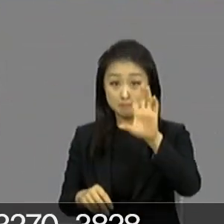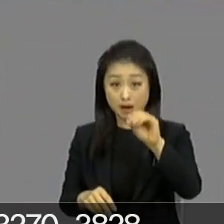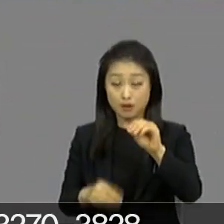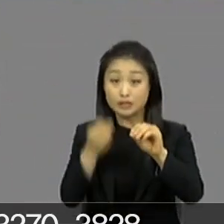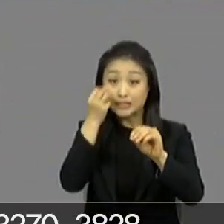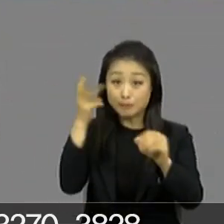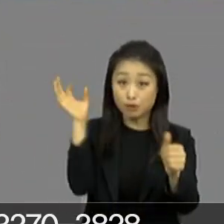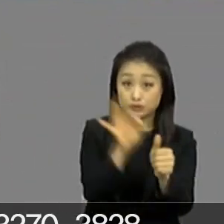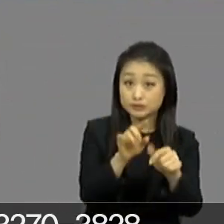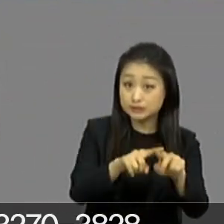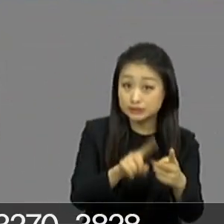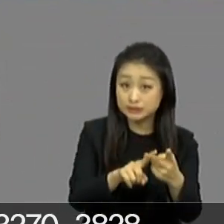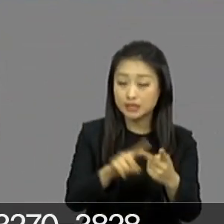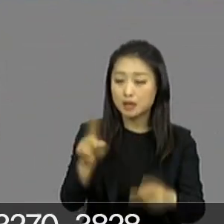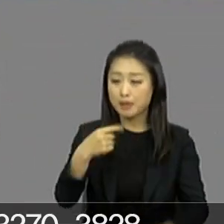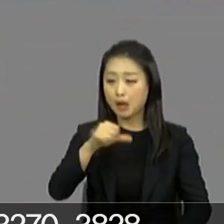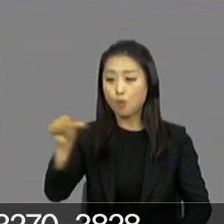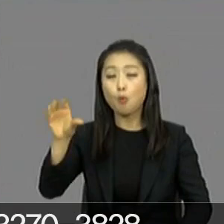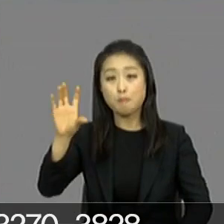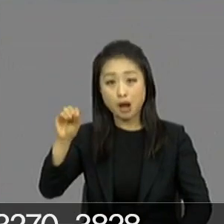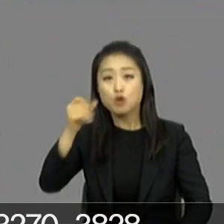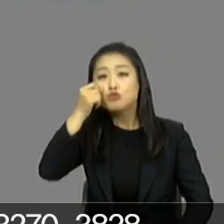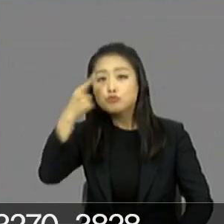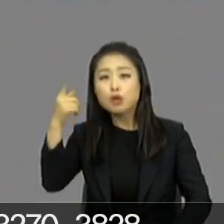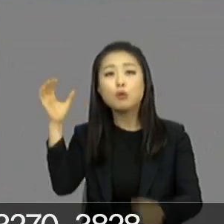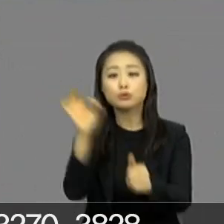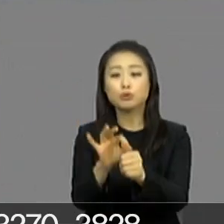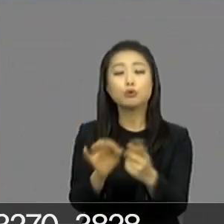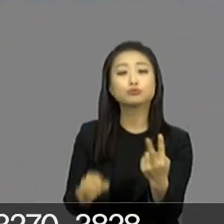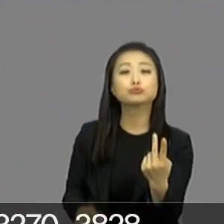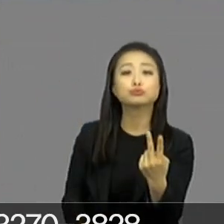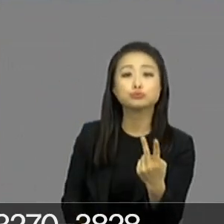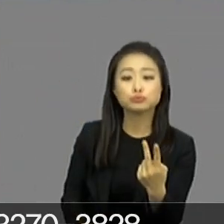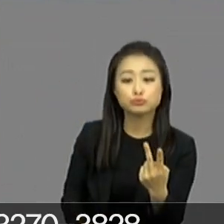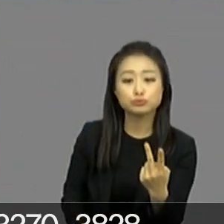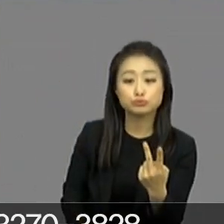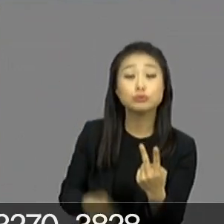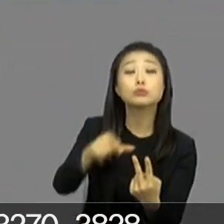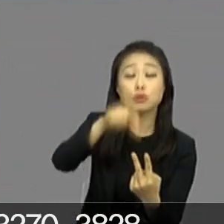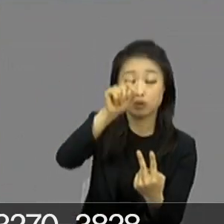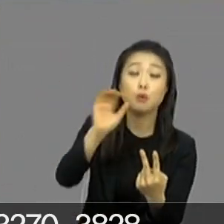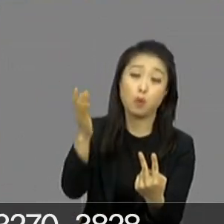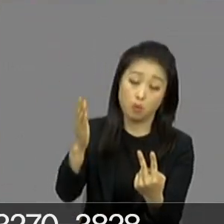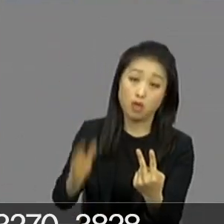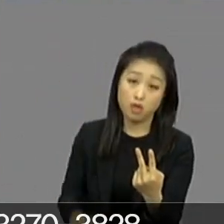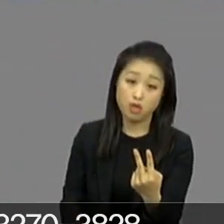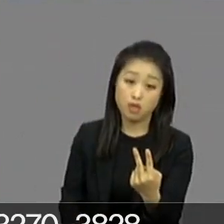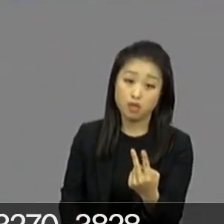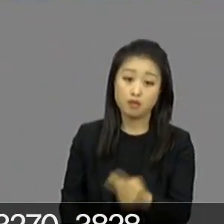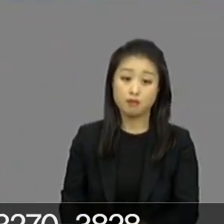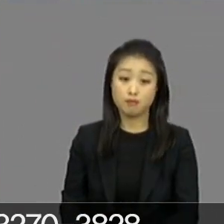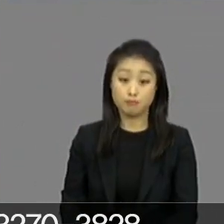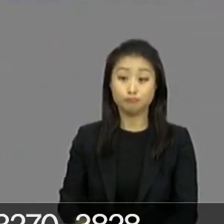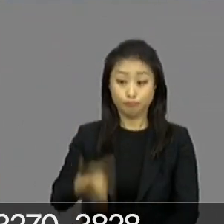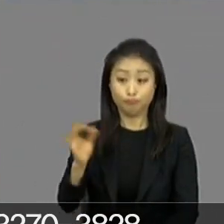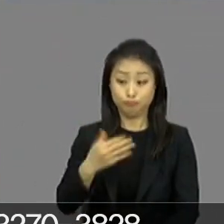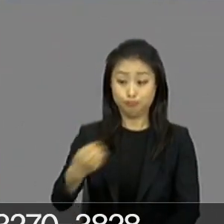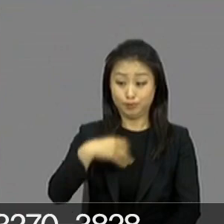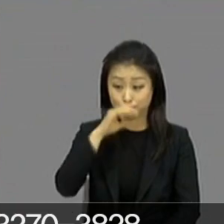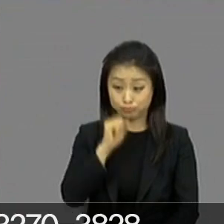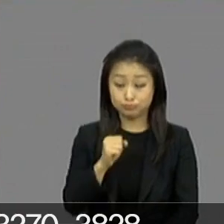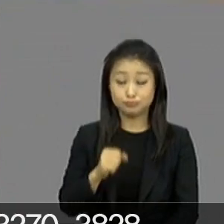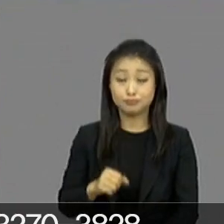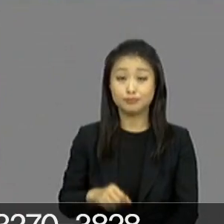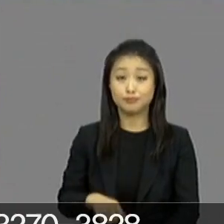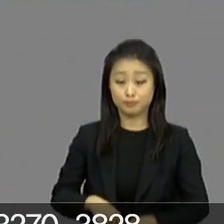하시거나 아니면 백 5만원씩 6개월을 하시거나 그건 선택을 할 수도 있는거겠죠 그럼 그렇게 진짜 처음부터 그렇게